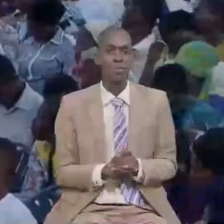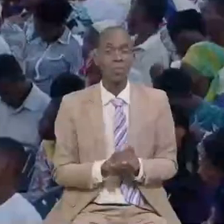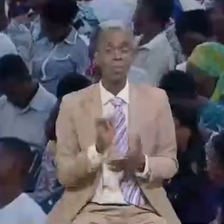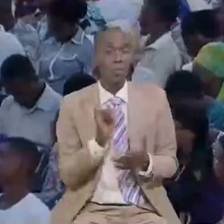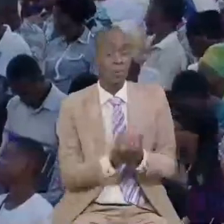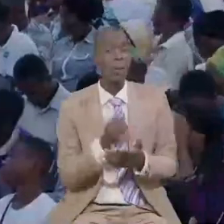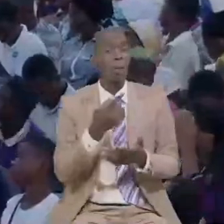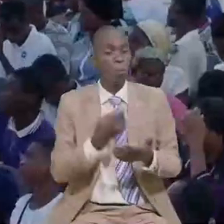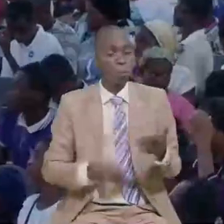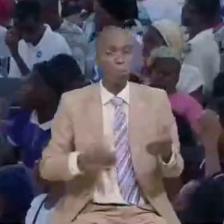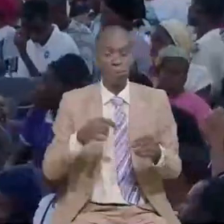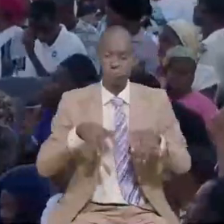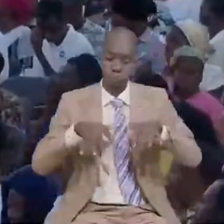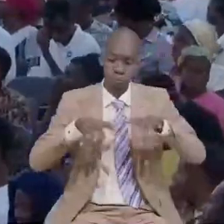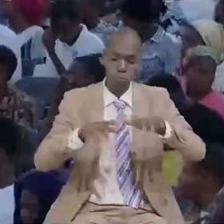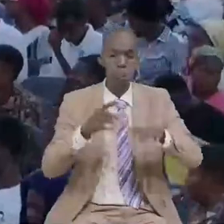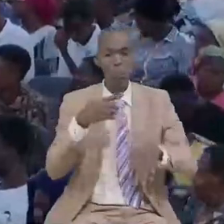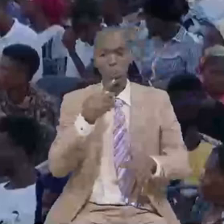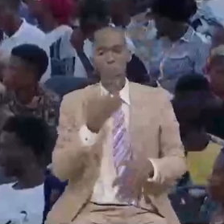C'est ce que la foule disait.